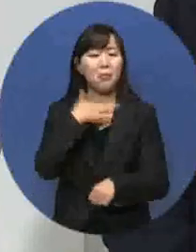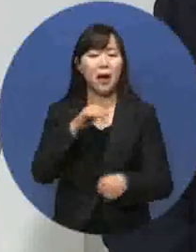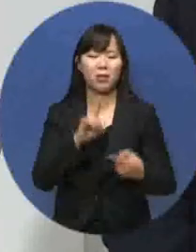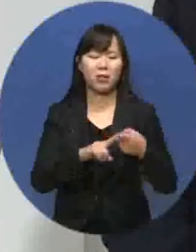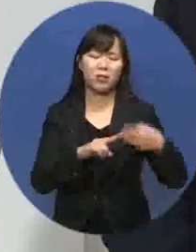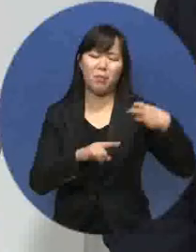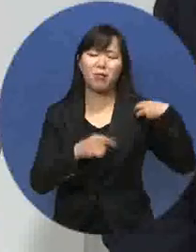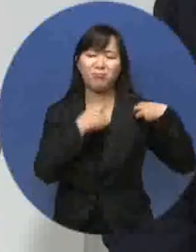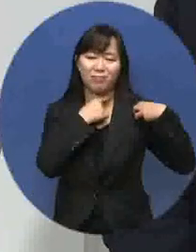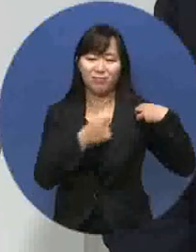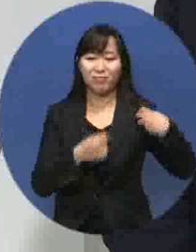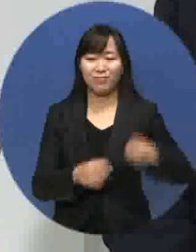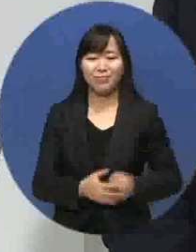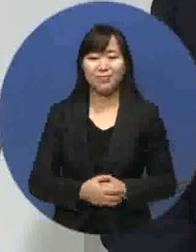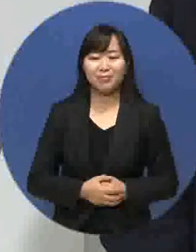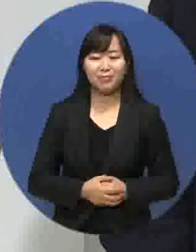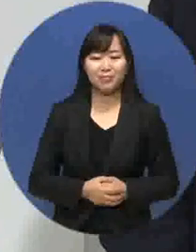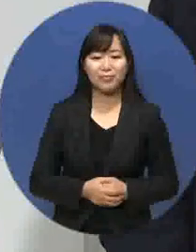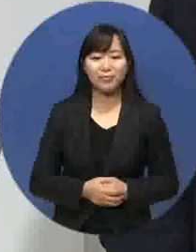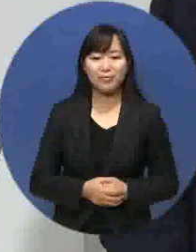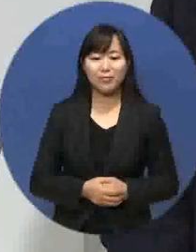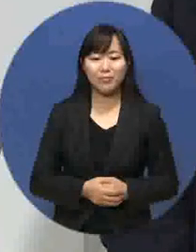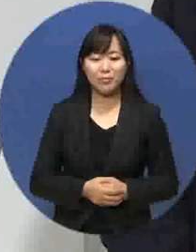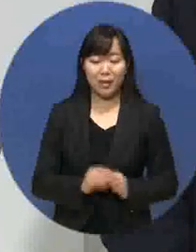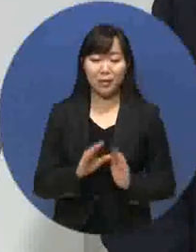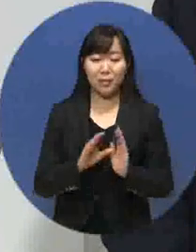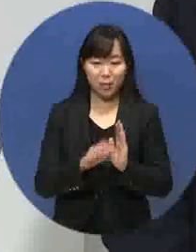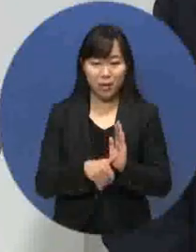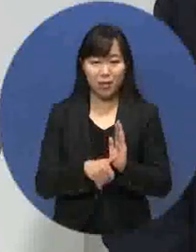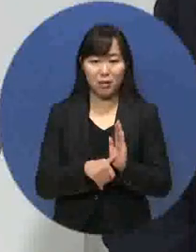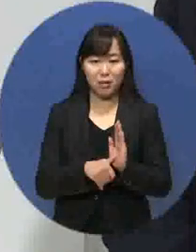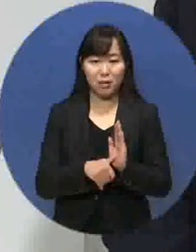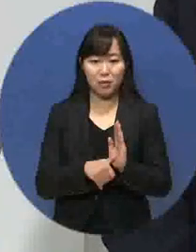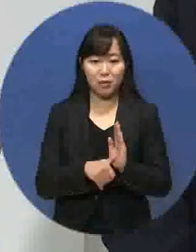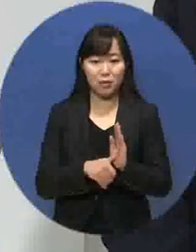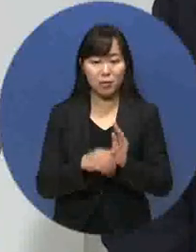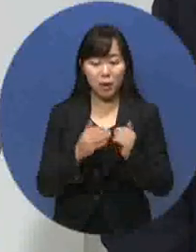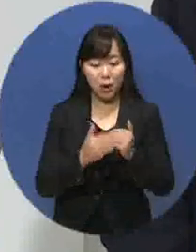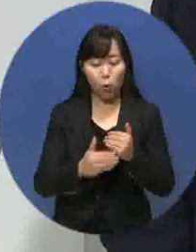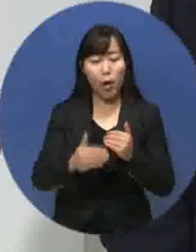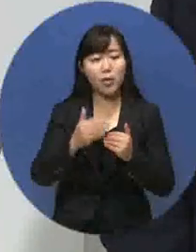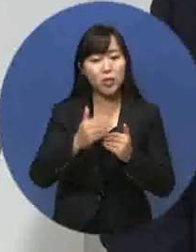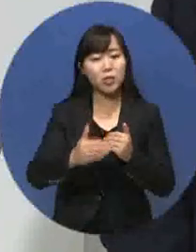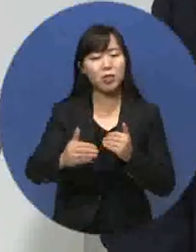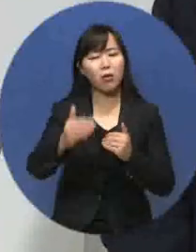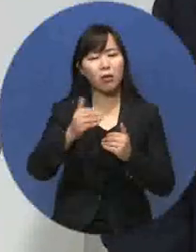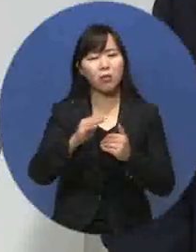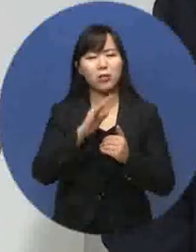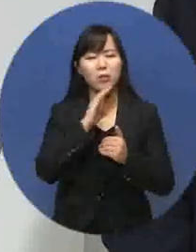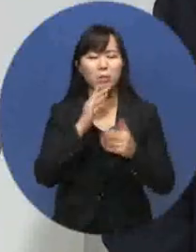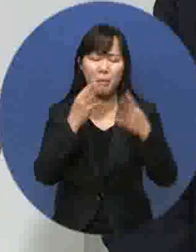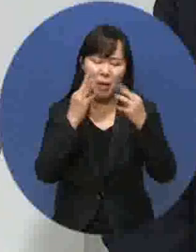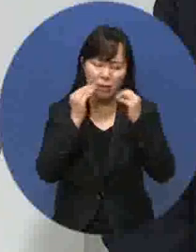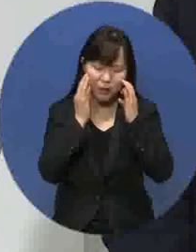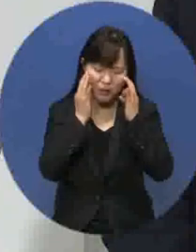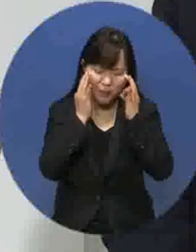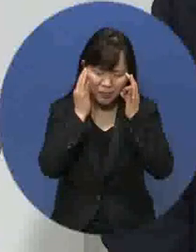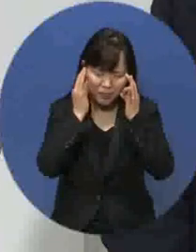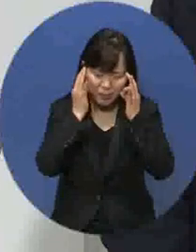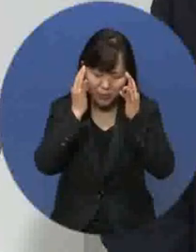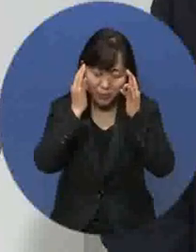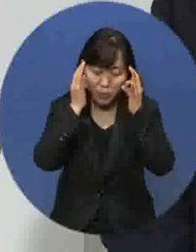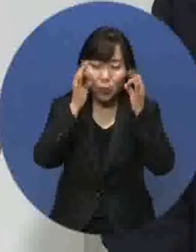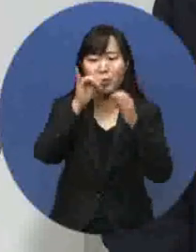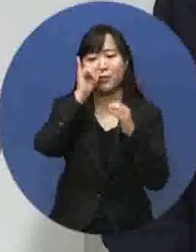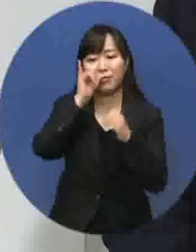싶죠. 그래서 했을 때 근데 그 캐릭터로 가는 과정에 이제 배우들이 수많은 다양한 노력을